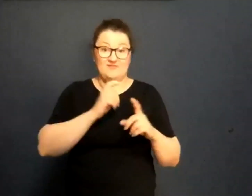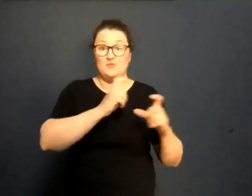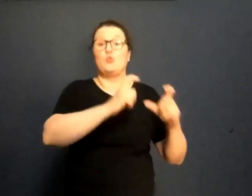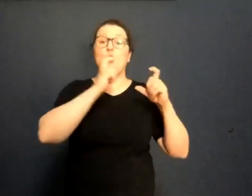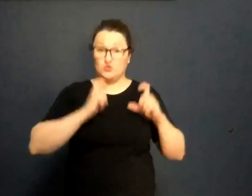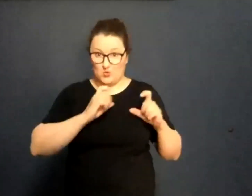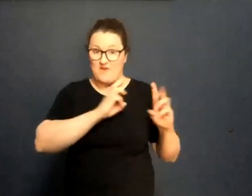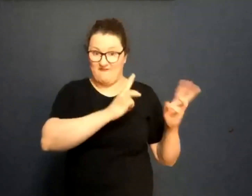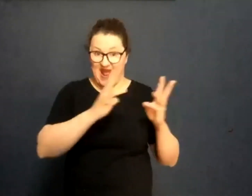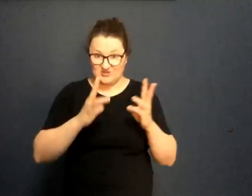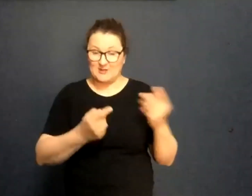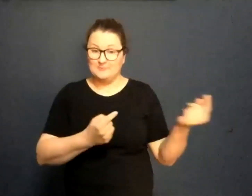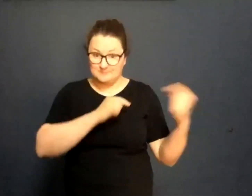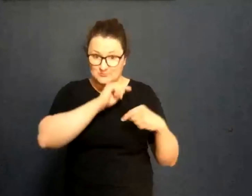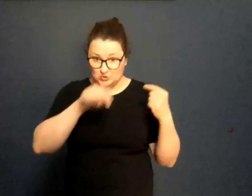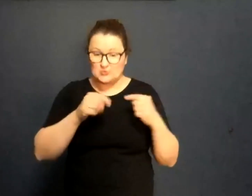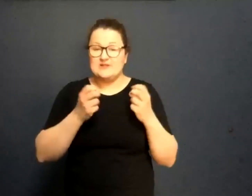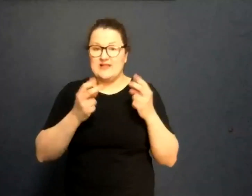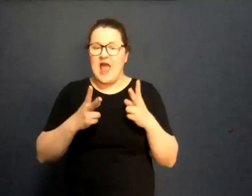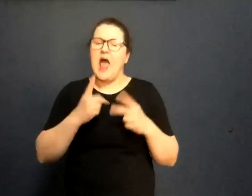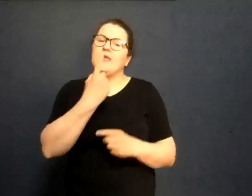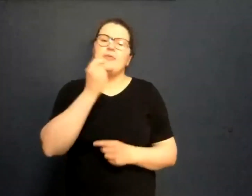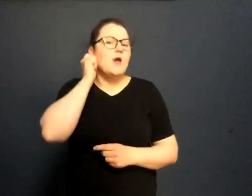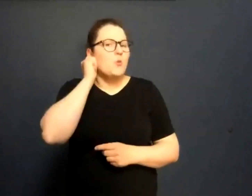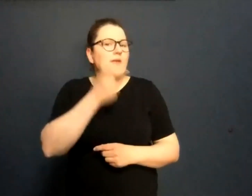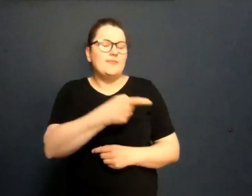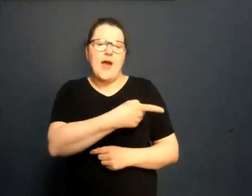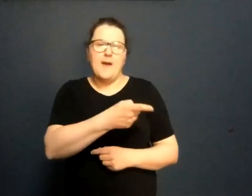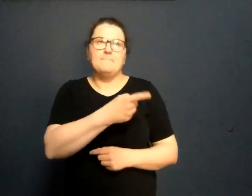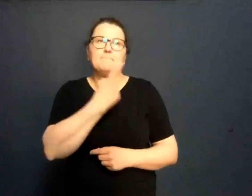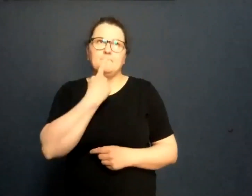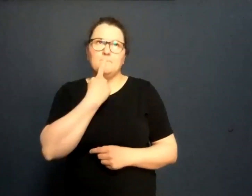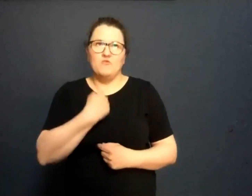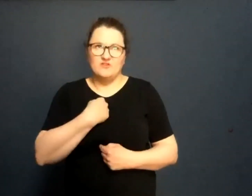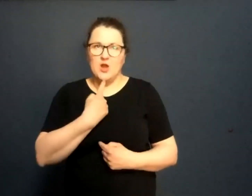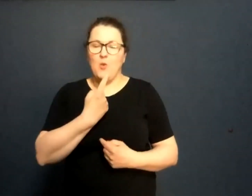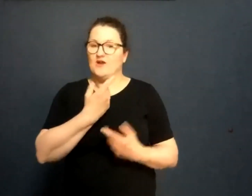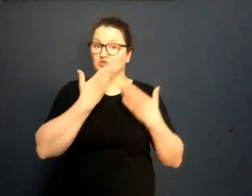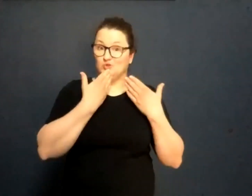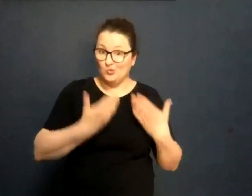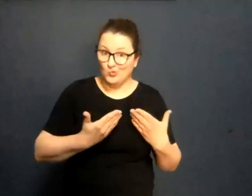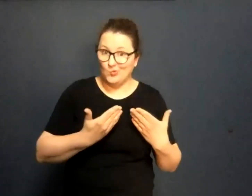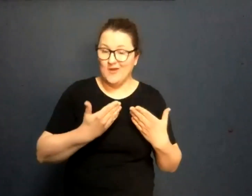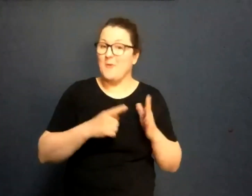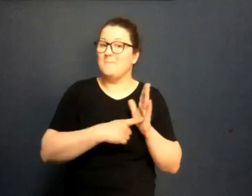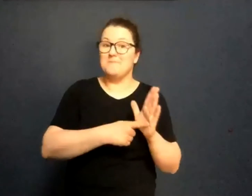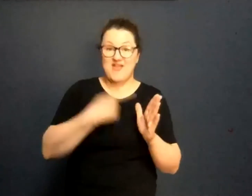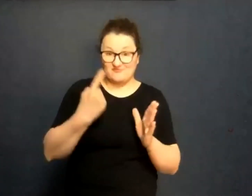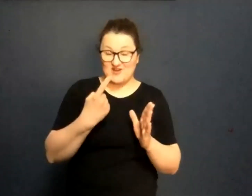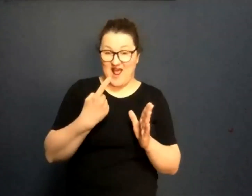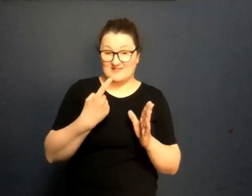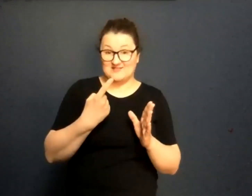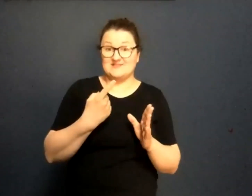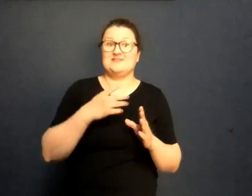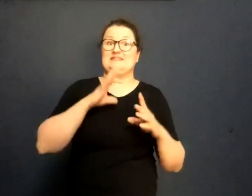natomiast okazało się, im, znaczy jedna z kobiet powiedziała, że ona dziękuję, bo po raz pierwszy od 20 lat powiedziała głośno słowo